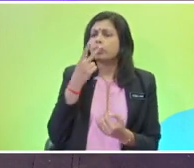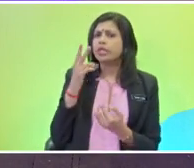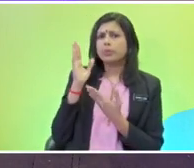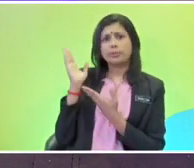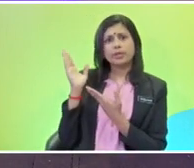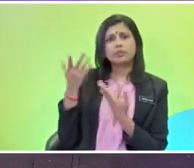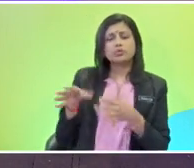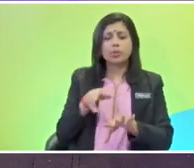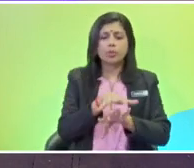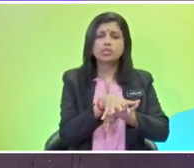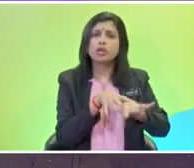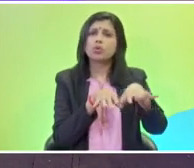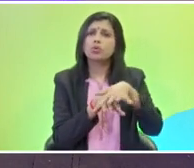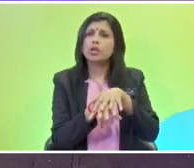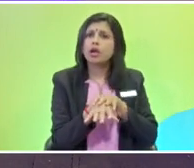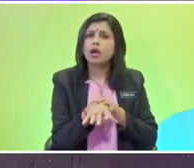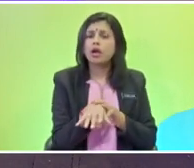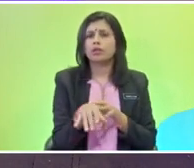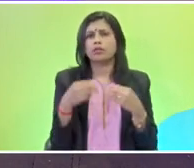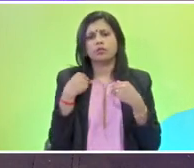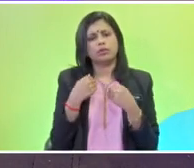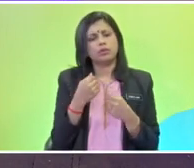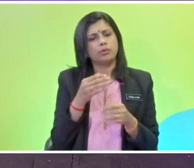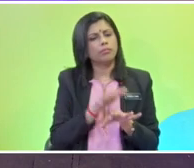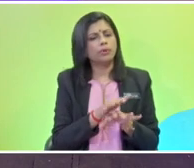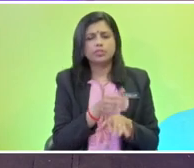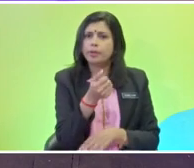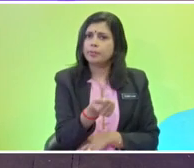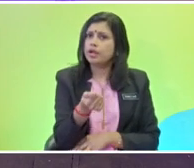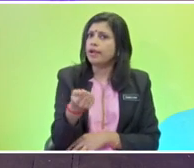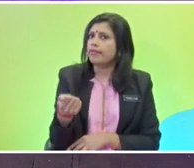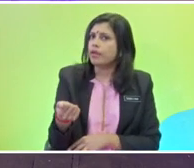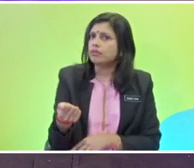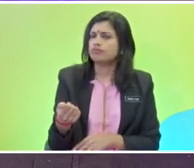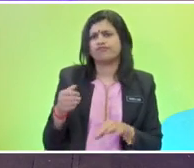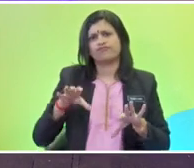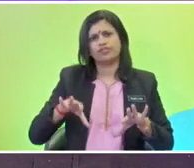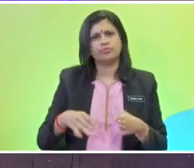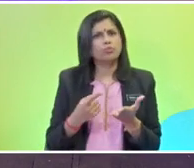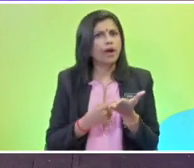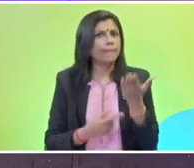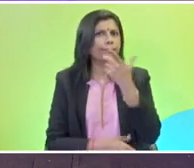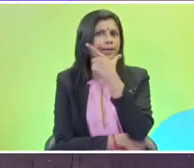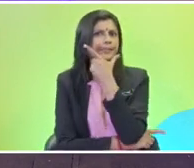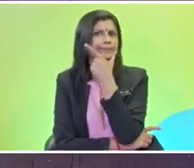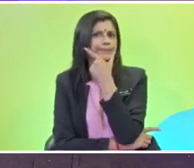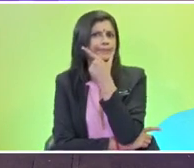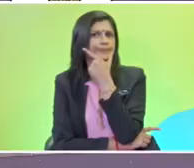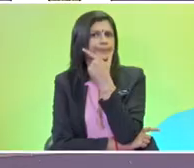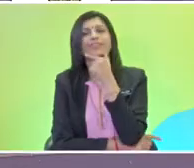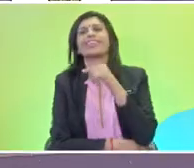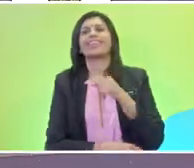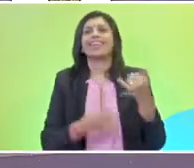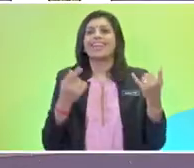Ada macam-macam peralatan atas meja ni. Kita nak buat apa ni, Cikgu? Okey, Din. Hari ni Cikgu nak ajar Din